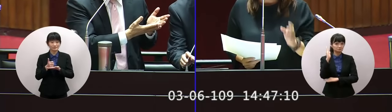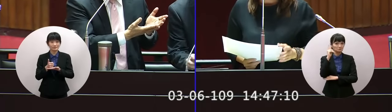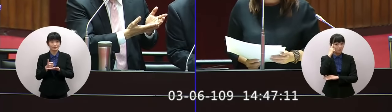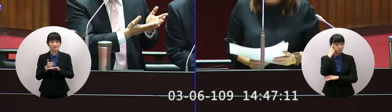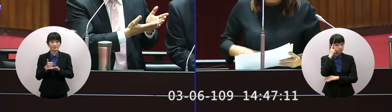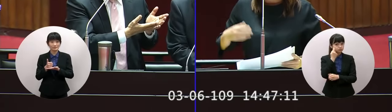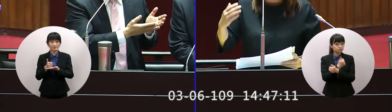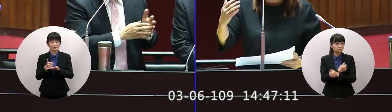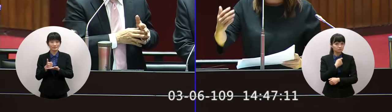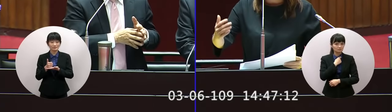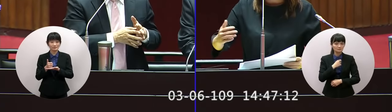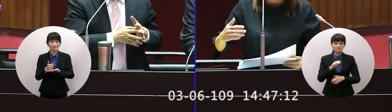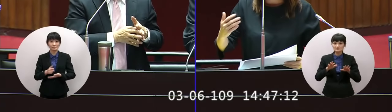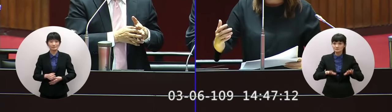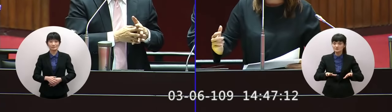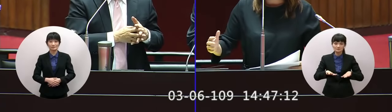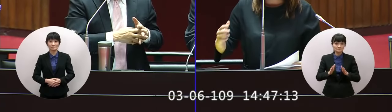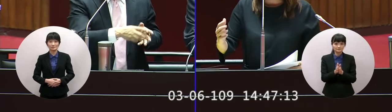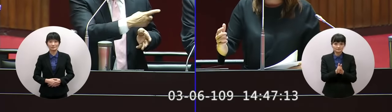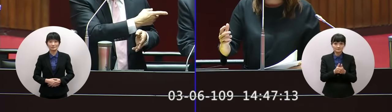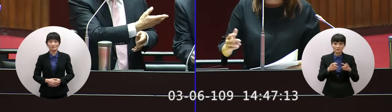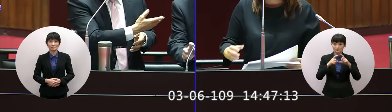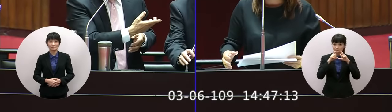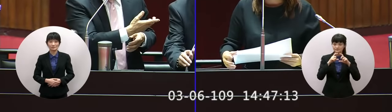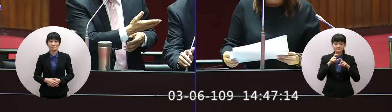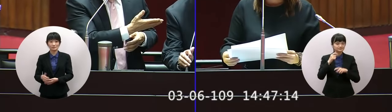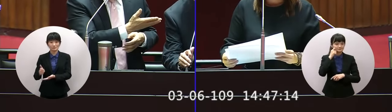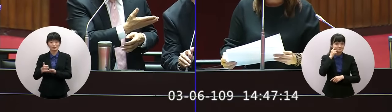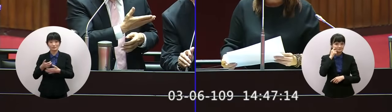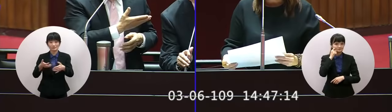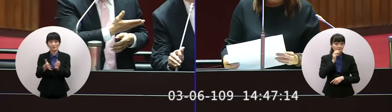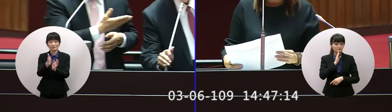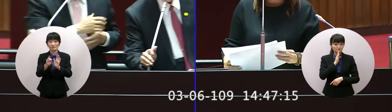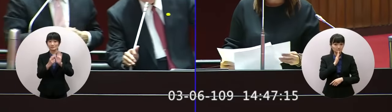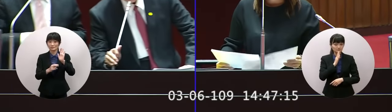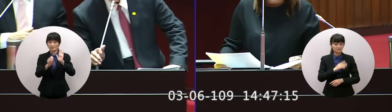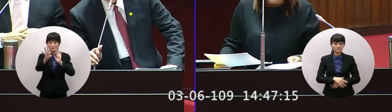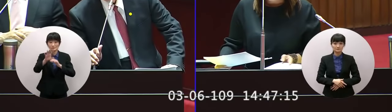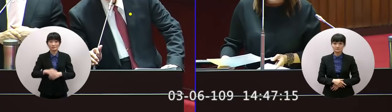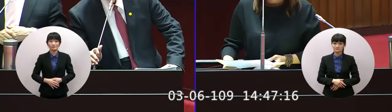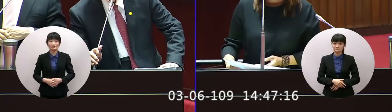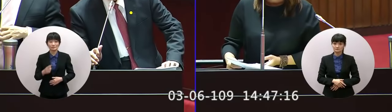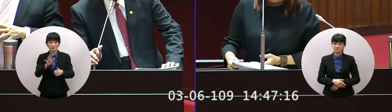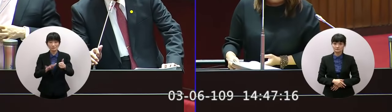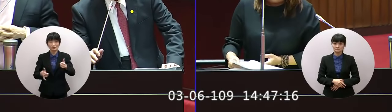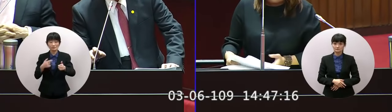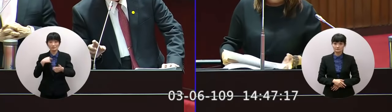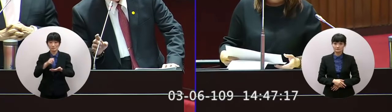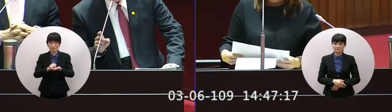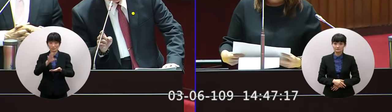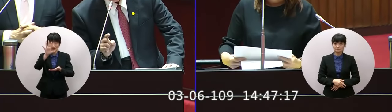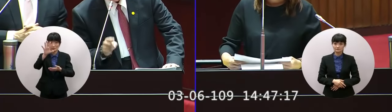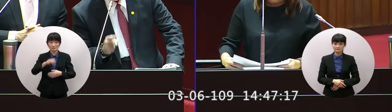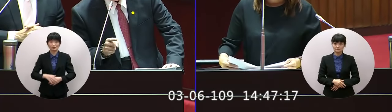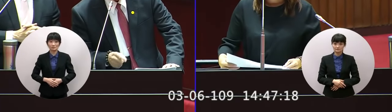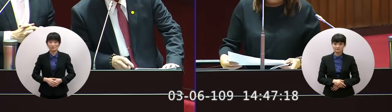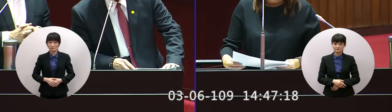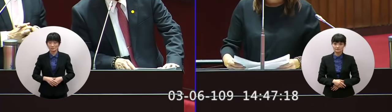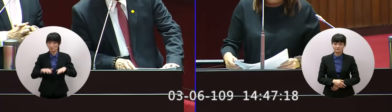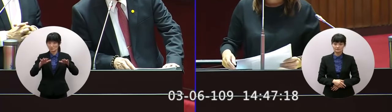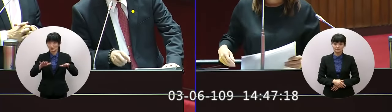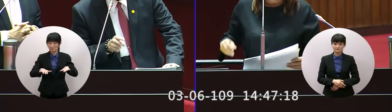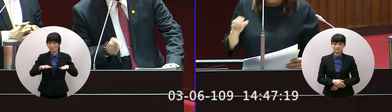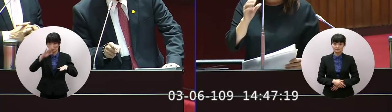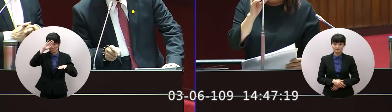想目前你们大概也没有办法立即的提出来了。 我来搞，我来搞委员报告。自这边安